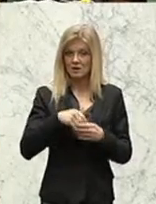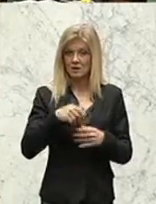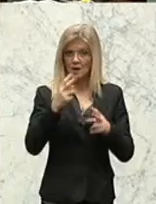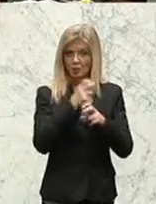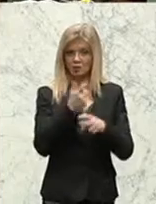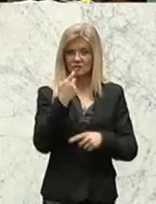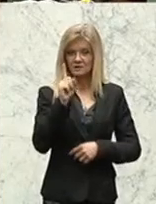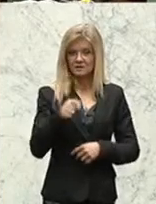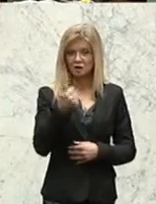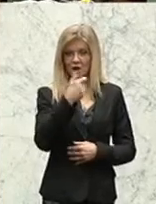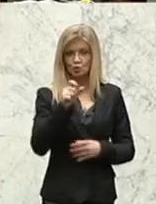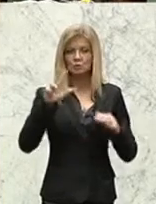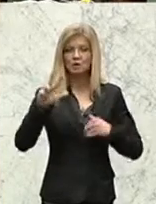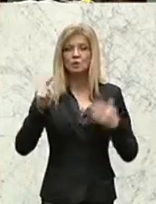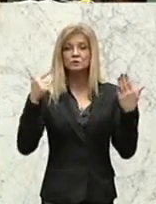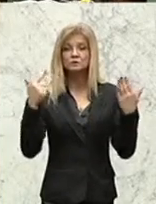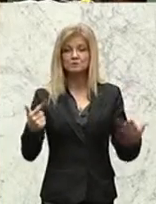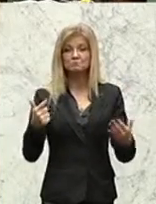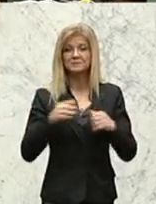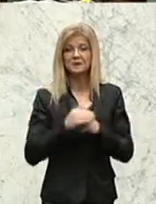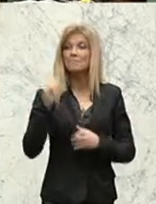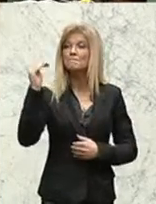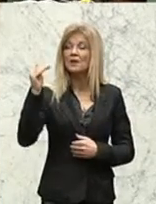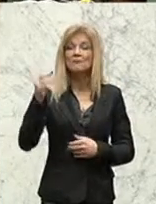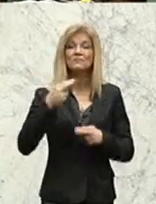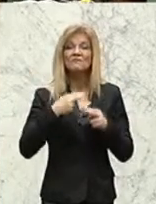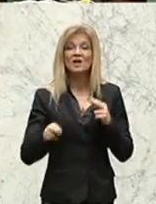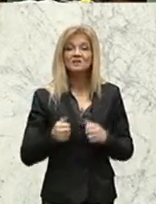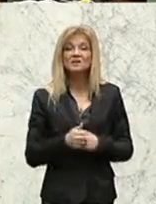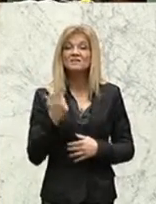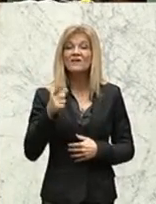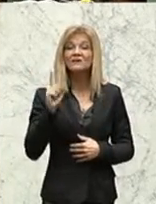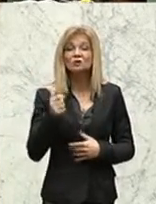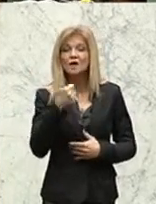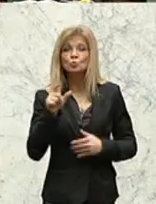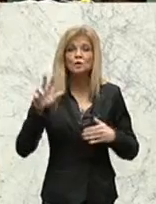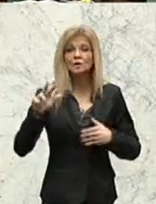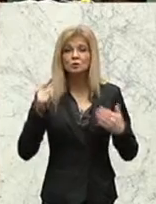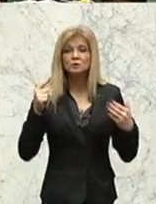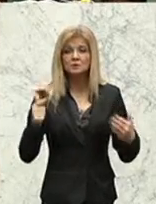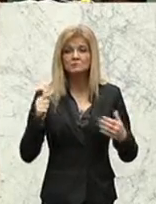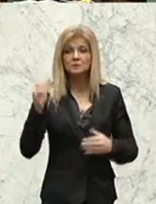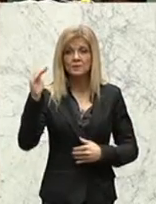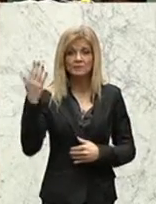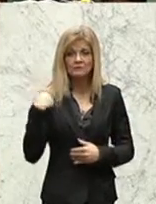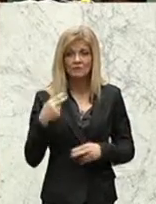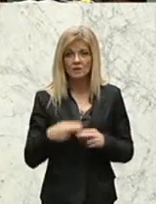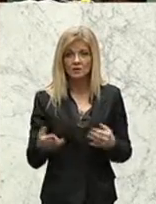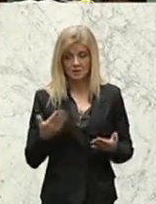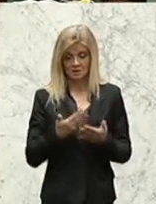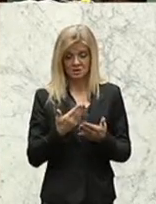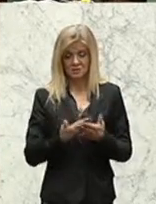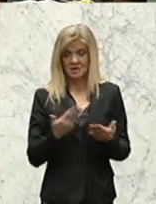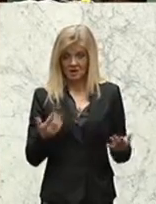2173 Beamte verletzt. 2173 Beamte verletzt. Und aus diesem Grund fordern wir hier